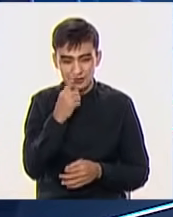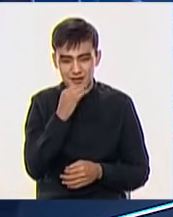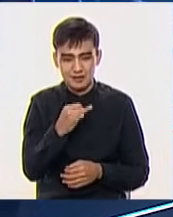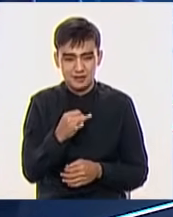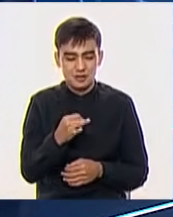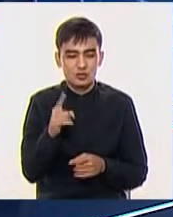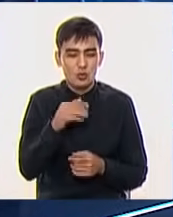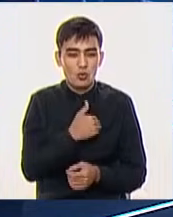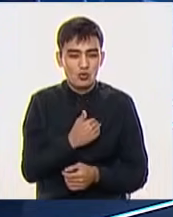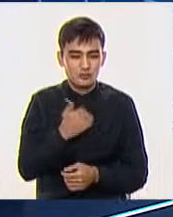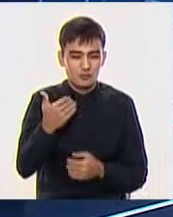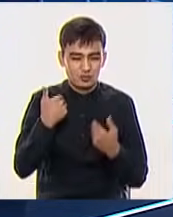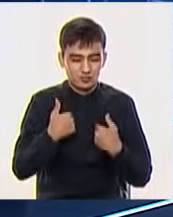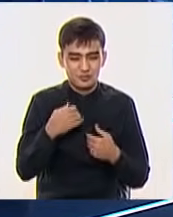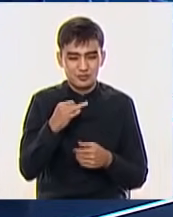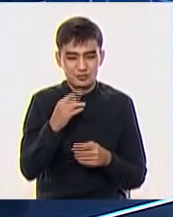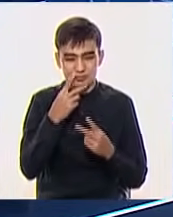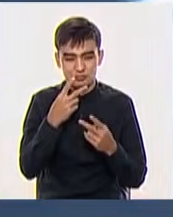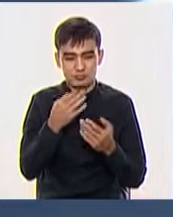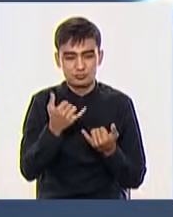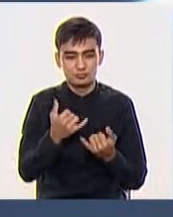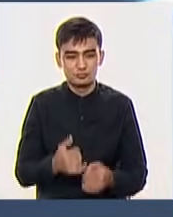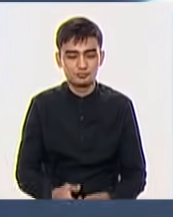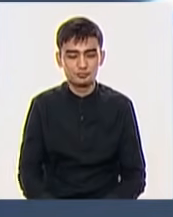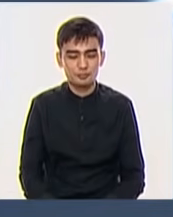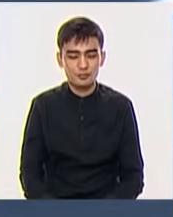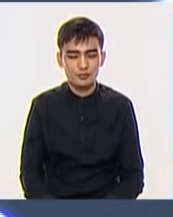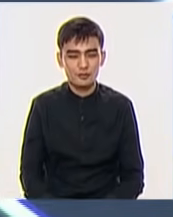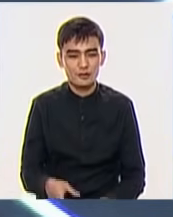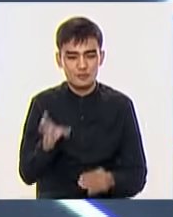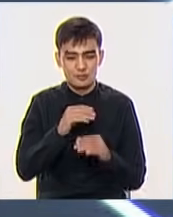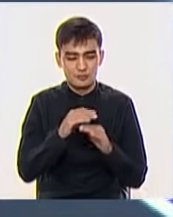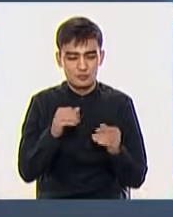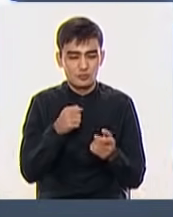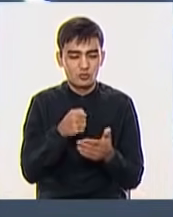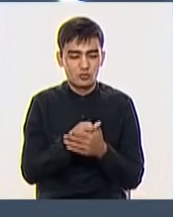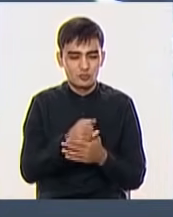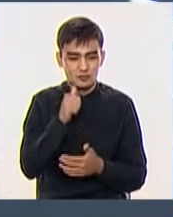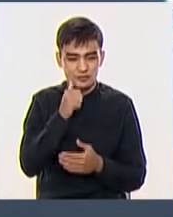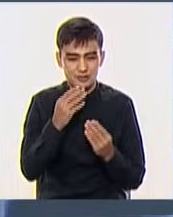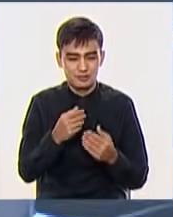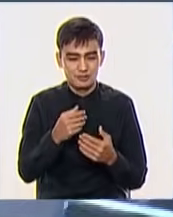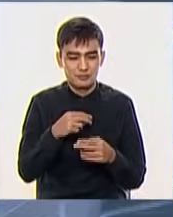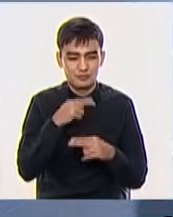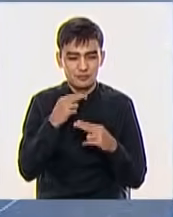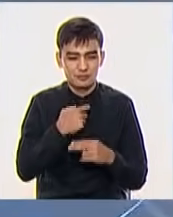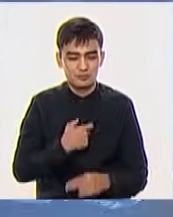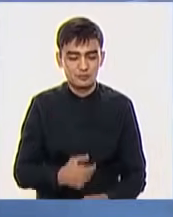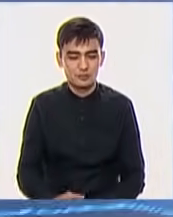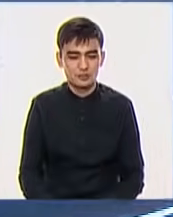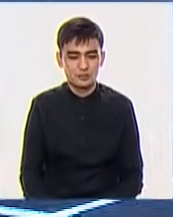неприкаянная душа? Смотрите прямо сейчас. Я с вами прощаюсь до завтра. Берегите себя.